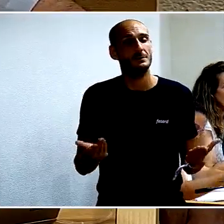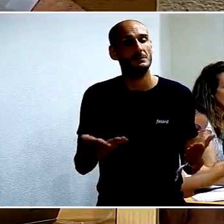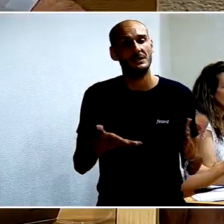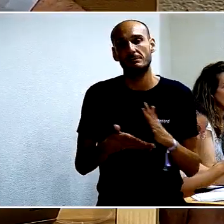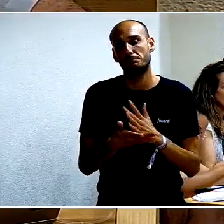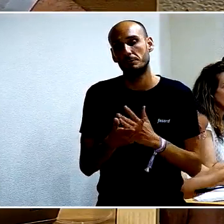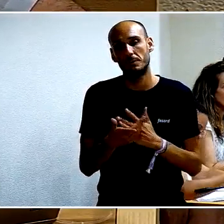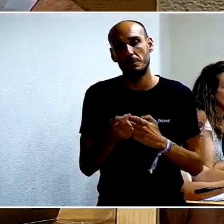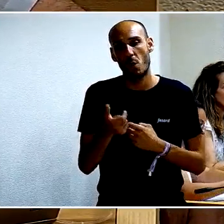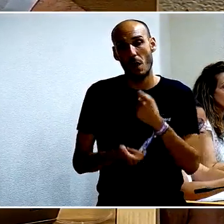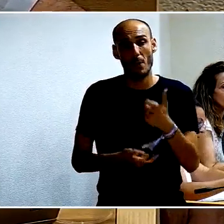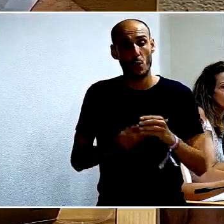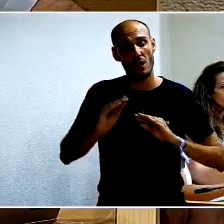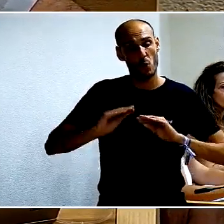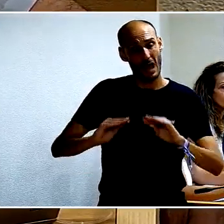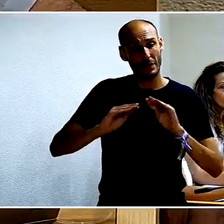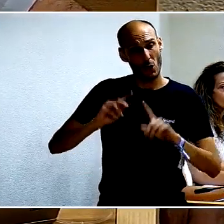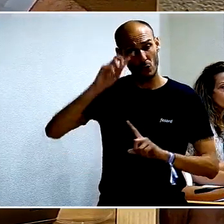degradació educativa i cultural